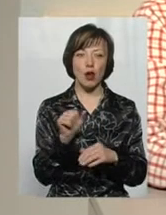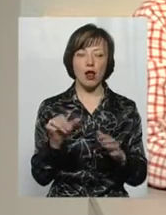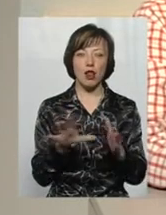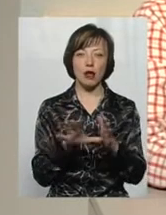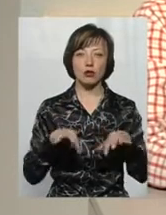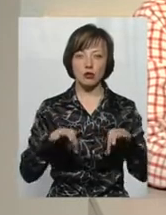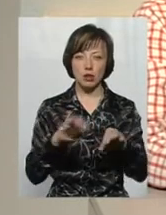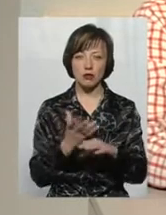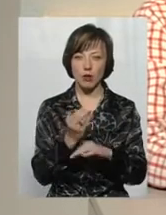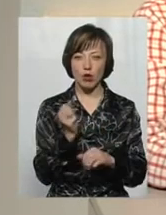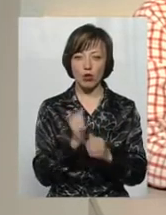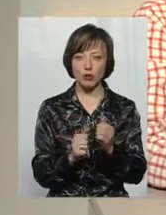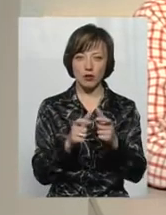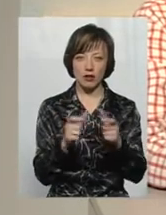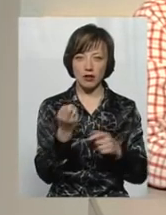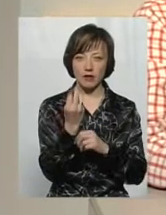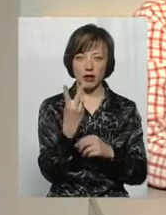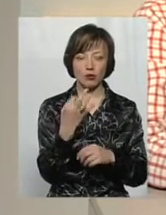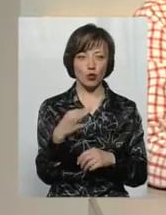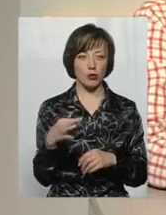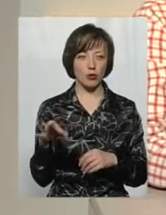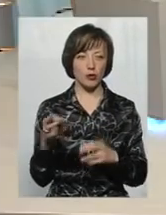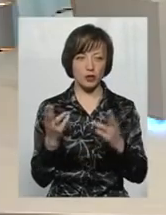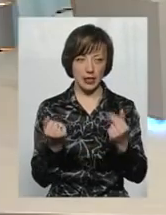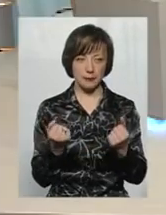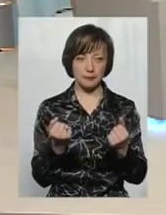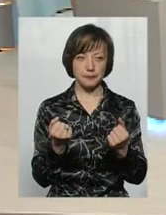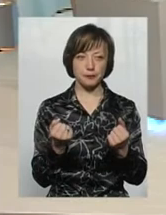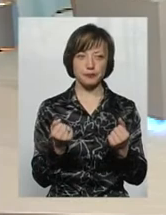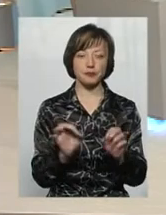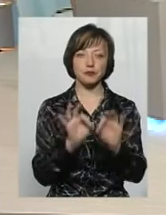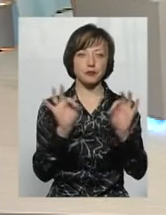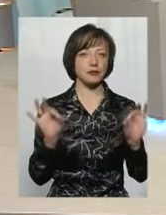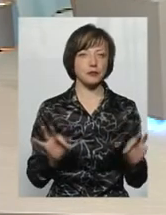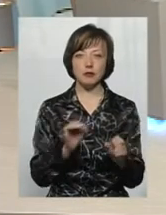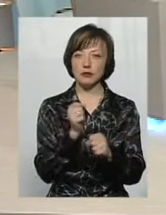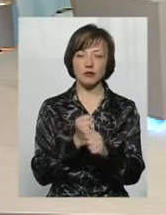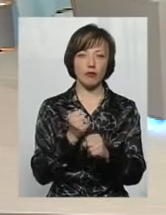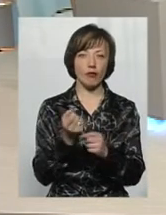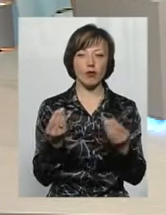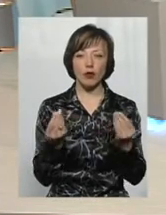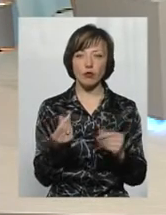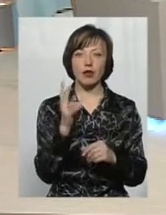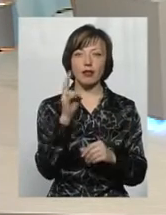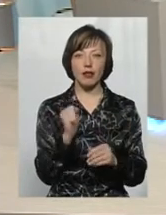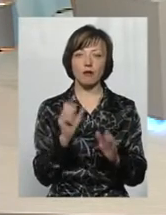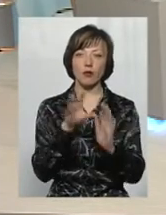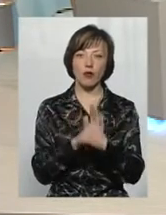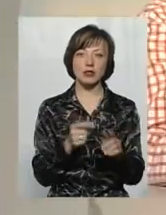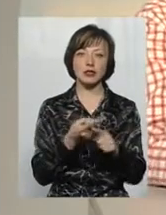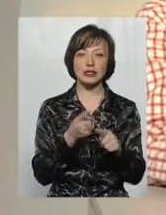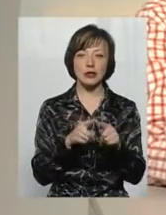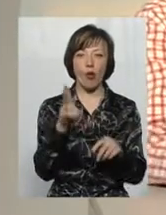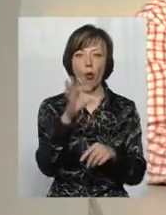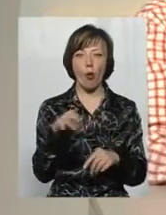Електротранс сплачує з кожного квитка 12 копійок, так? 12 копійок. Тобто нічого не розробляли, гроші на впровадження оцих QR-кодів